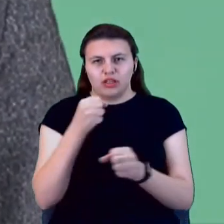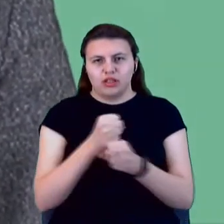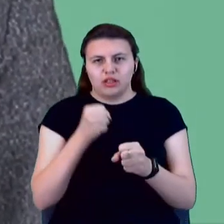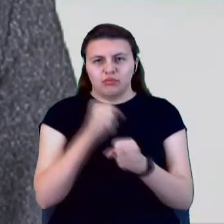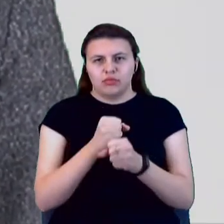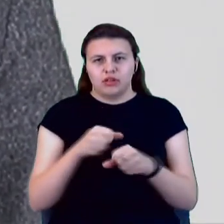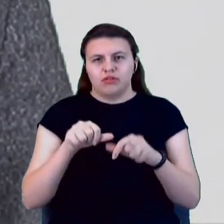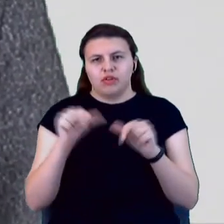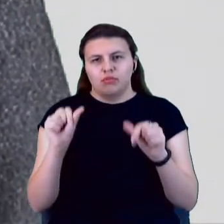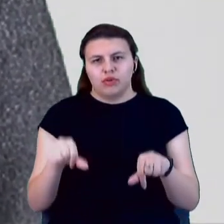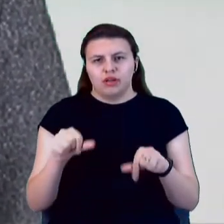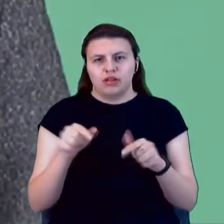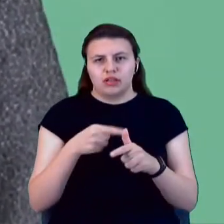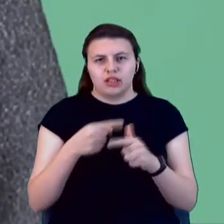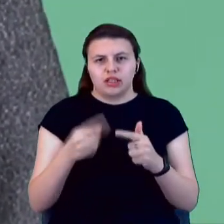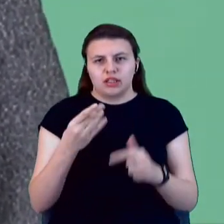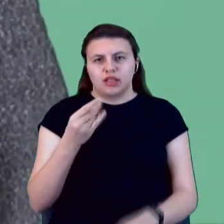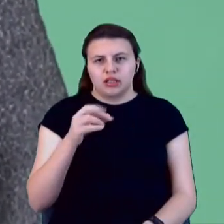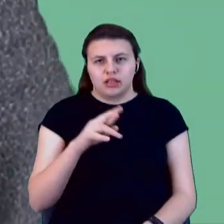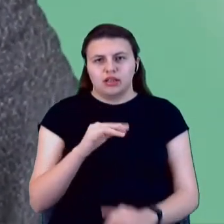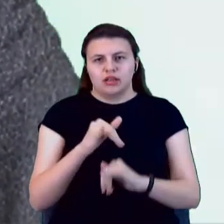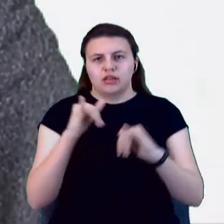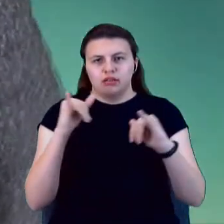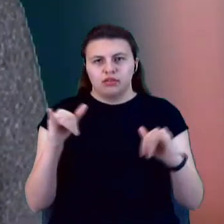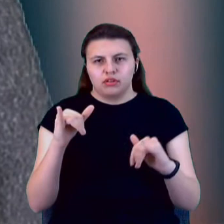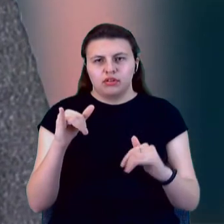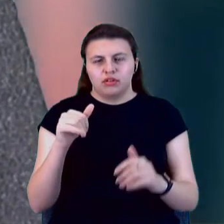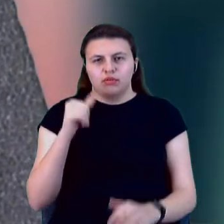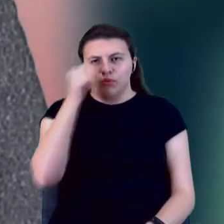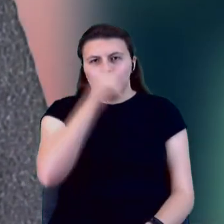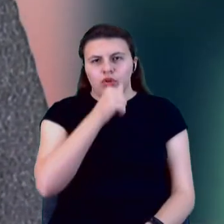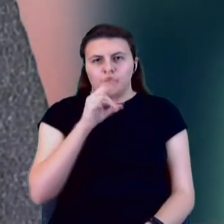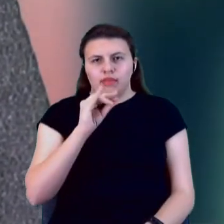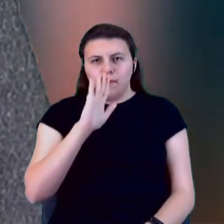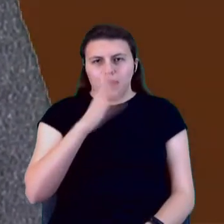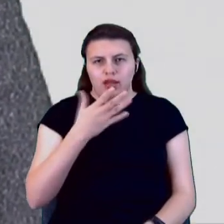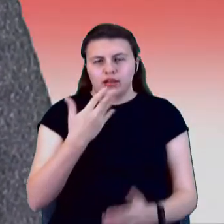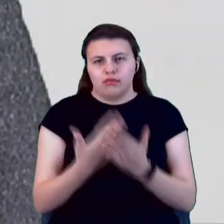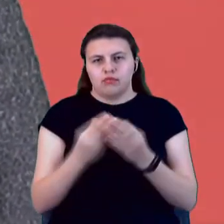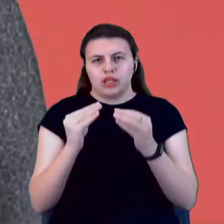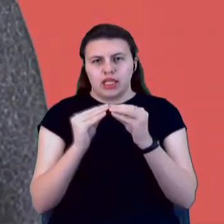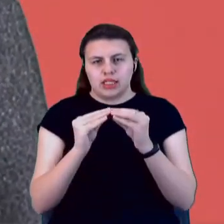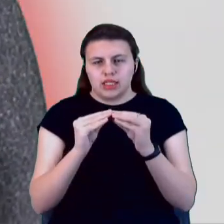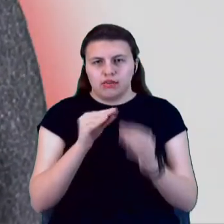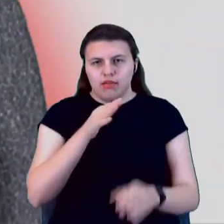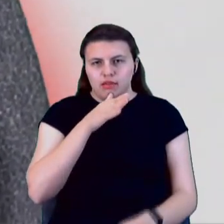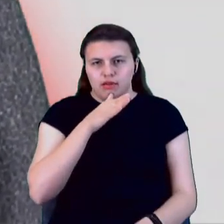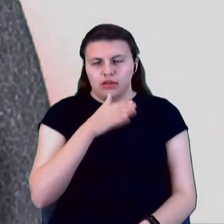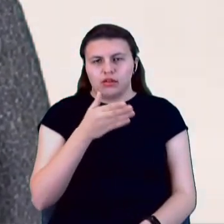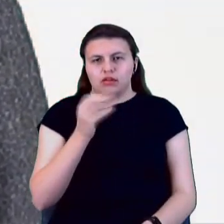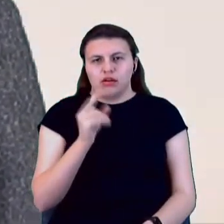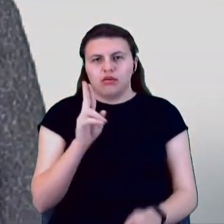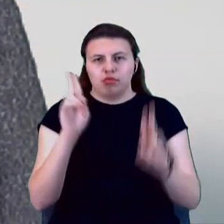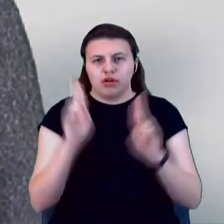стратегии развития города на 5-летку, на 10 лет. Как правило, в совете директоров